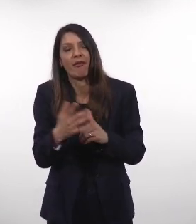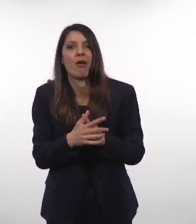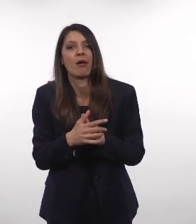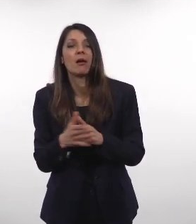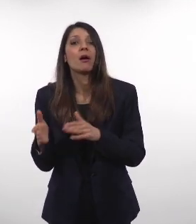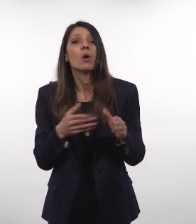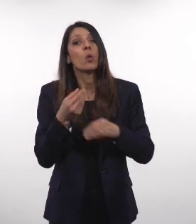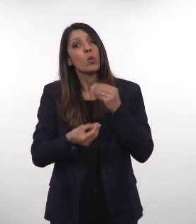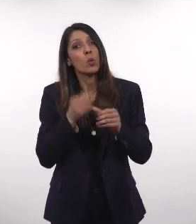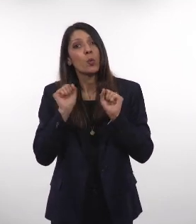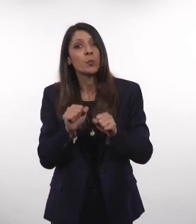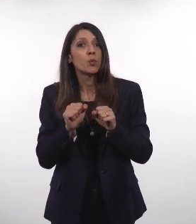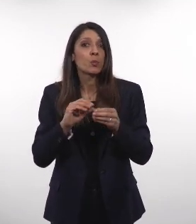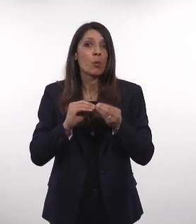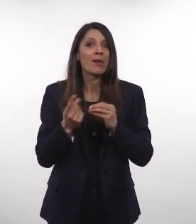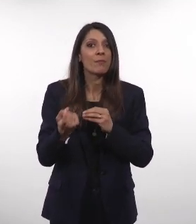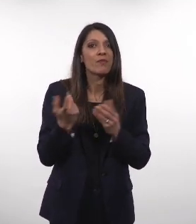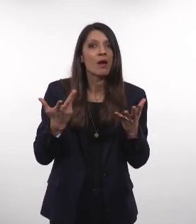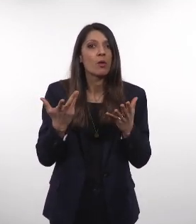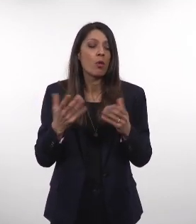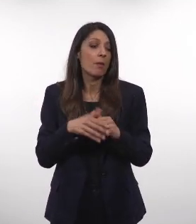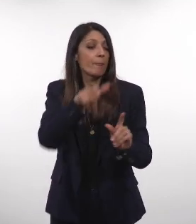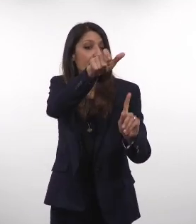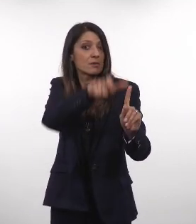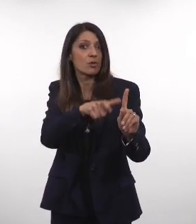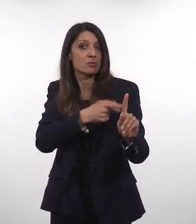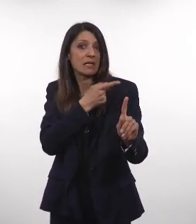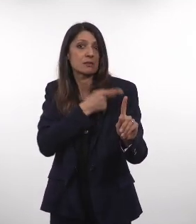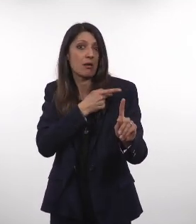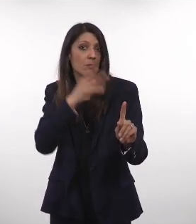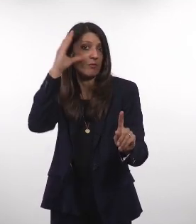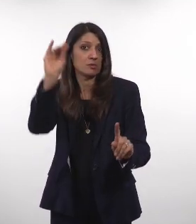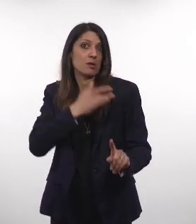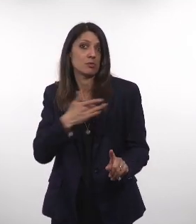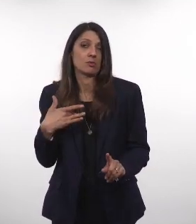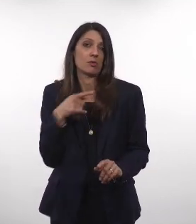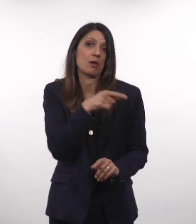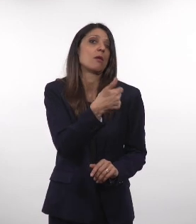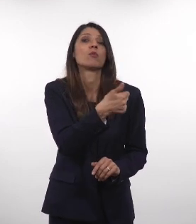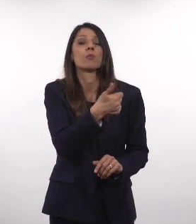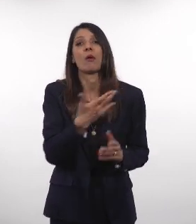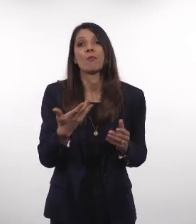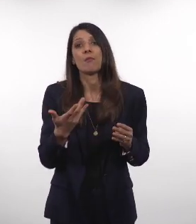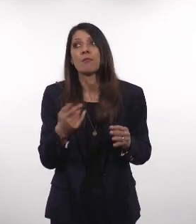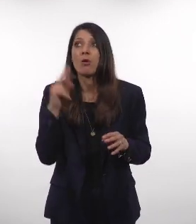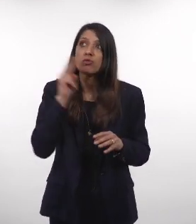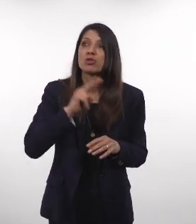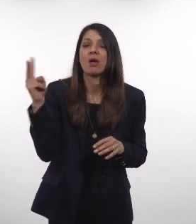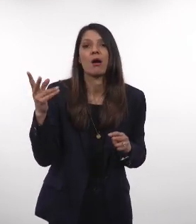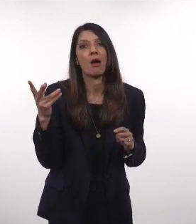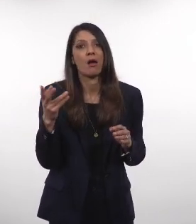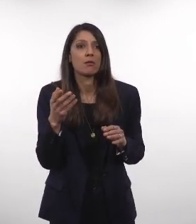il y a aussi des causes qui sont liées aux professionnels de santé, qui, en fait, de façon générale, ont